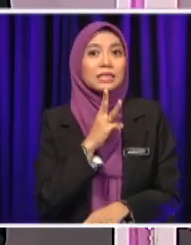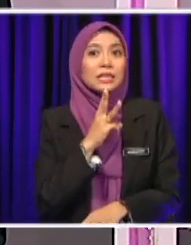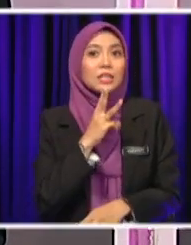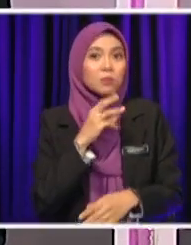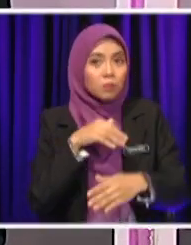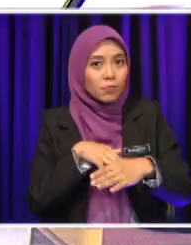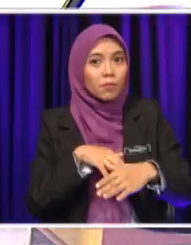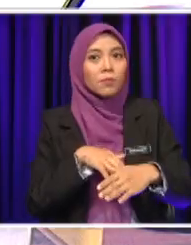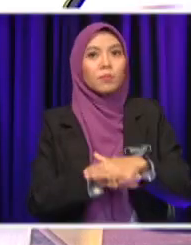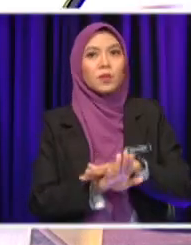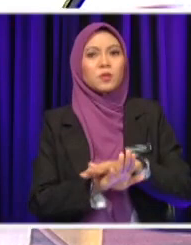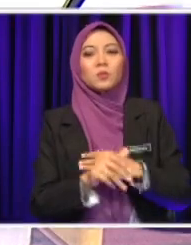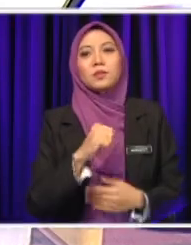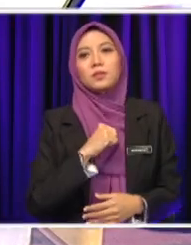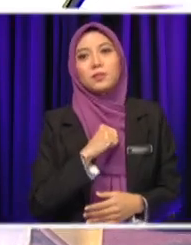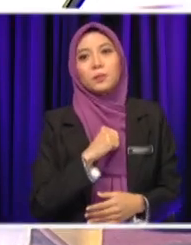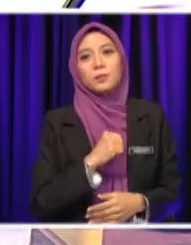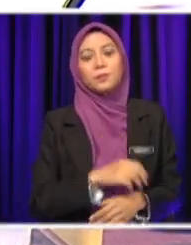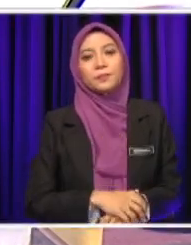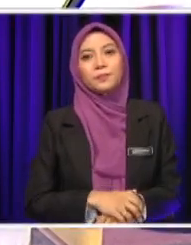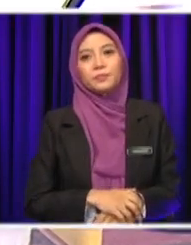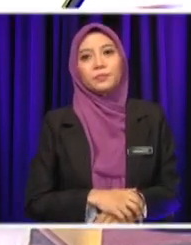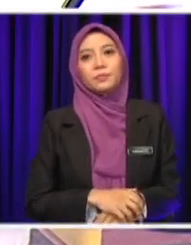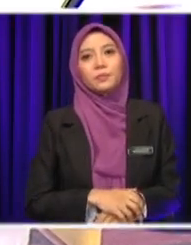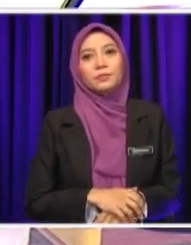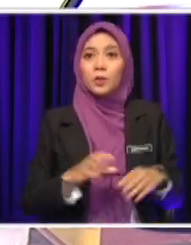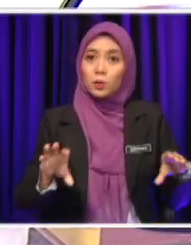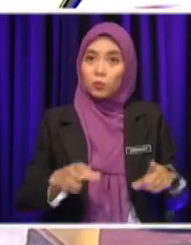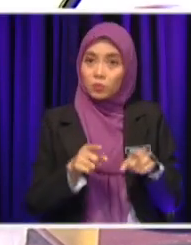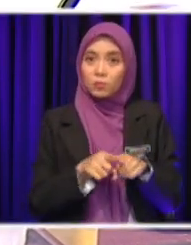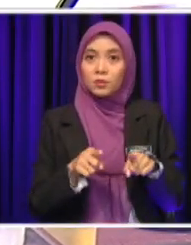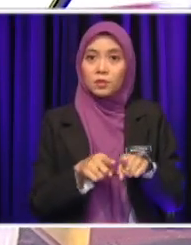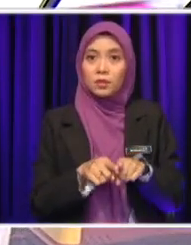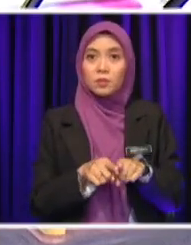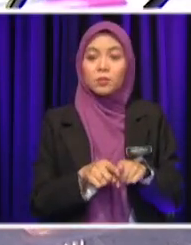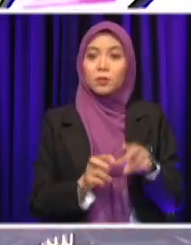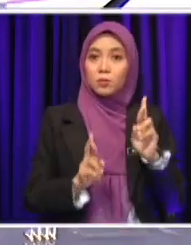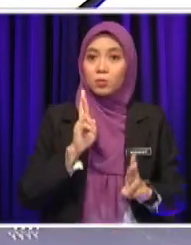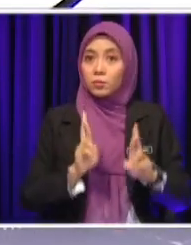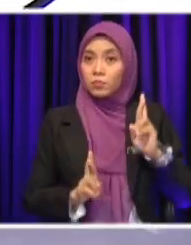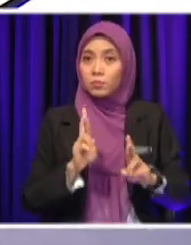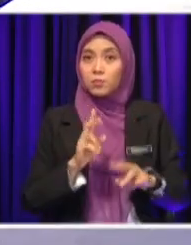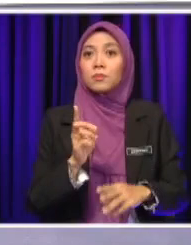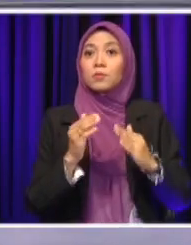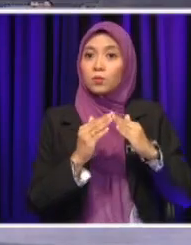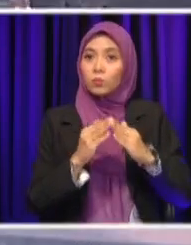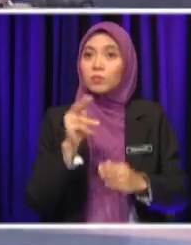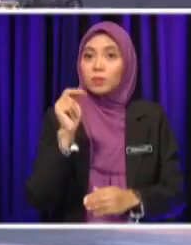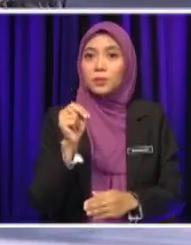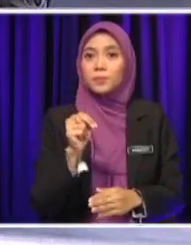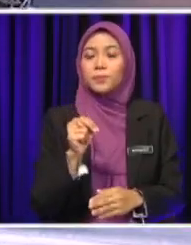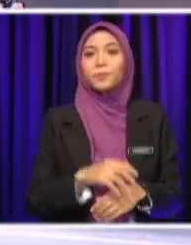cikgu, kami dengan murid-murid dekat rumah sana akan buat projek ini di sekolah nanti cikgu? Okey, untuk Aiman punya projek,